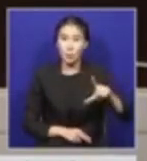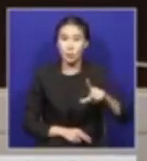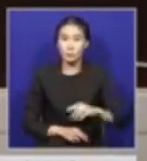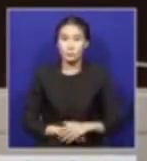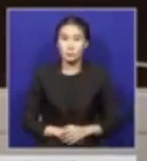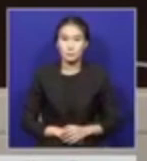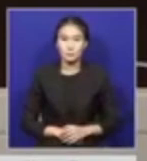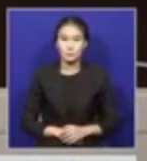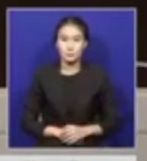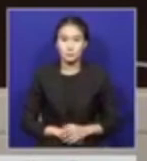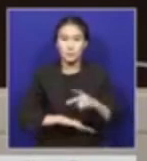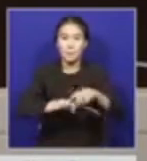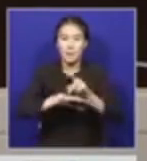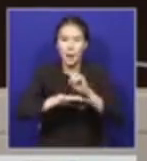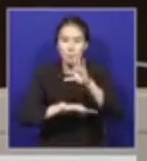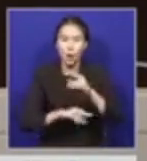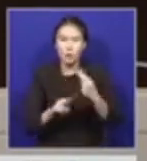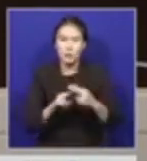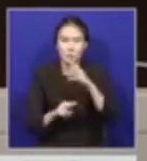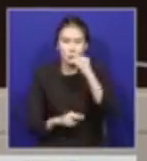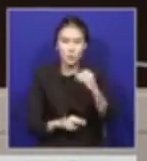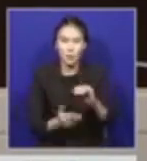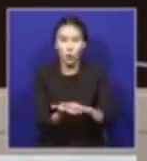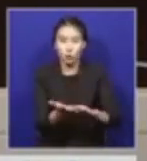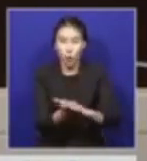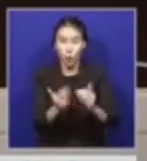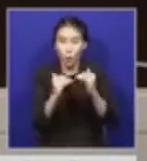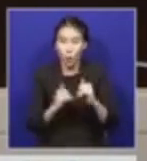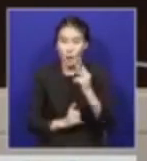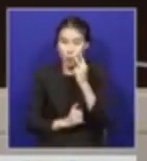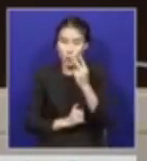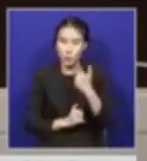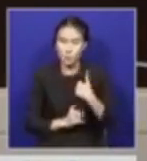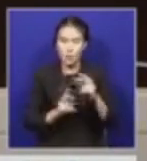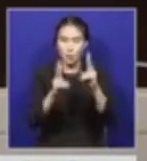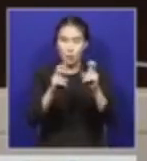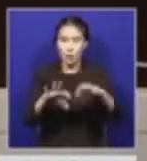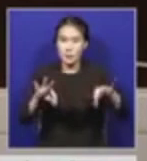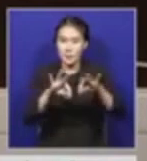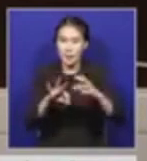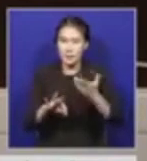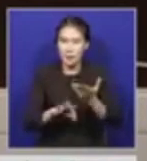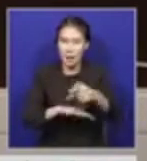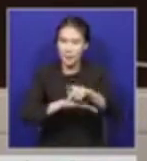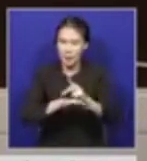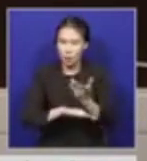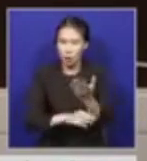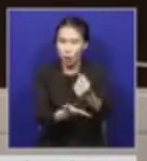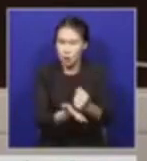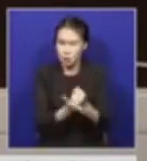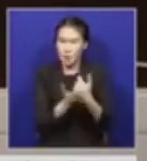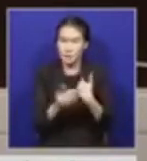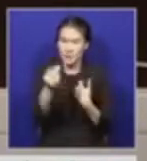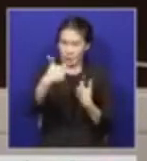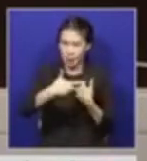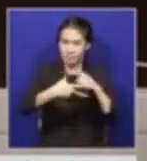ไปคุณนพพลครับ ผมมีวันนี้มีเรื่องที่จะขอปรึกษาหารือกับท่านประธานและขอความช่วยเหลือจากท่านประธานเนี่ยทั้งหมด3เรื่องเรื่องแ